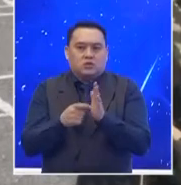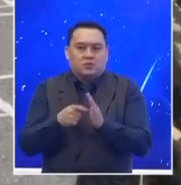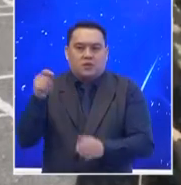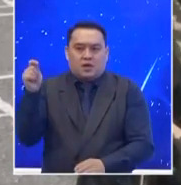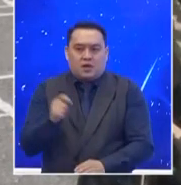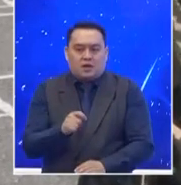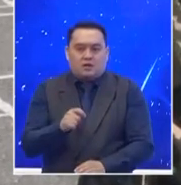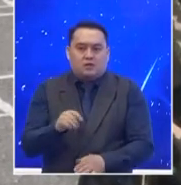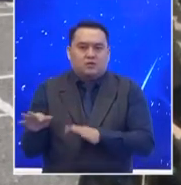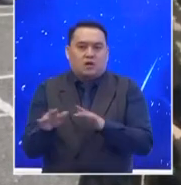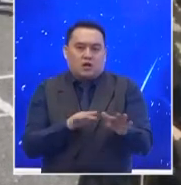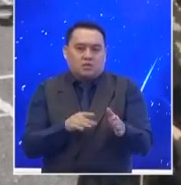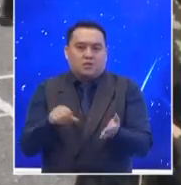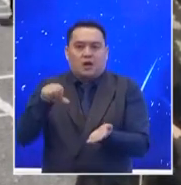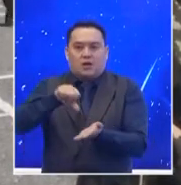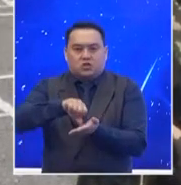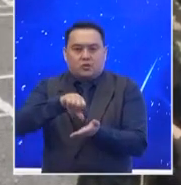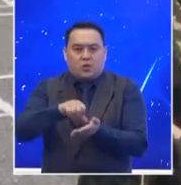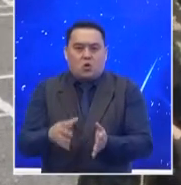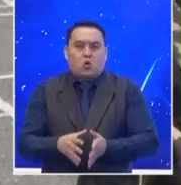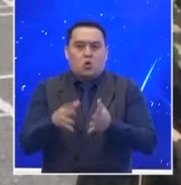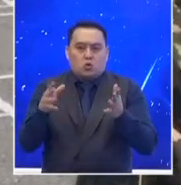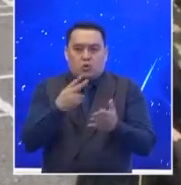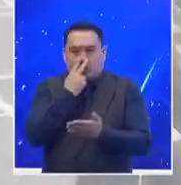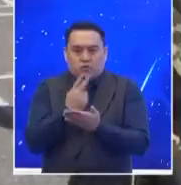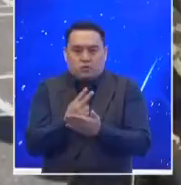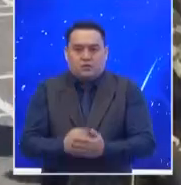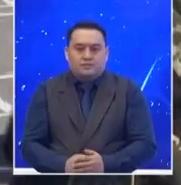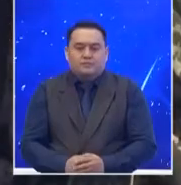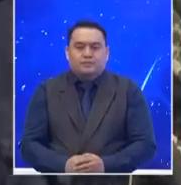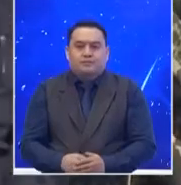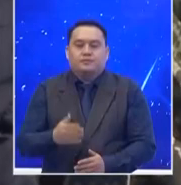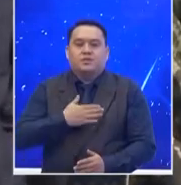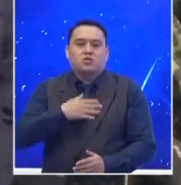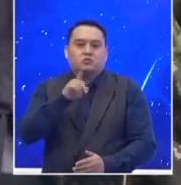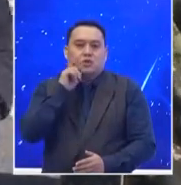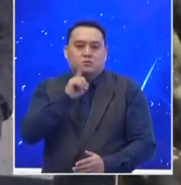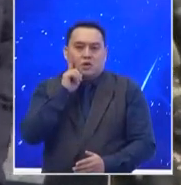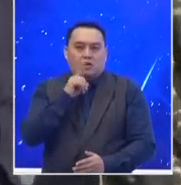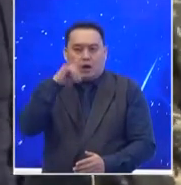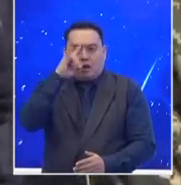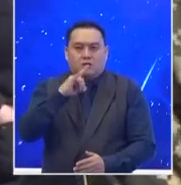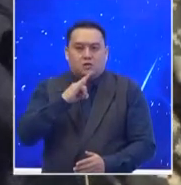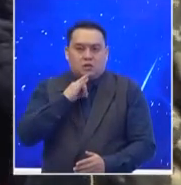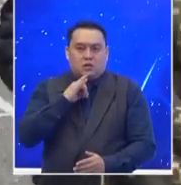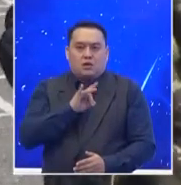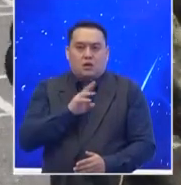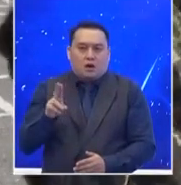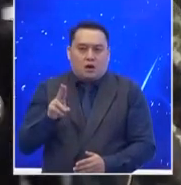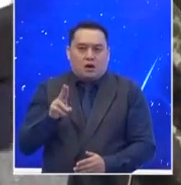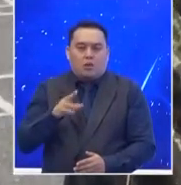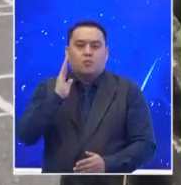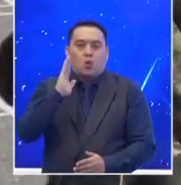келіп осы іс-шараға қатысып, үлкен ізеттілік көрсетіп жатыр. Біздің жас өспірімдер Қазақстан